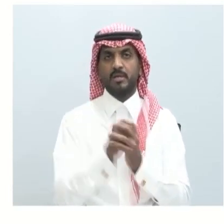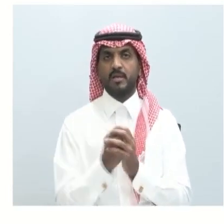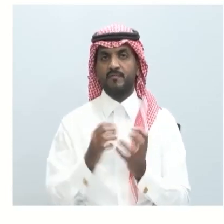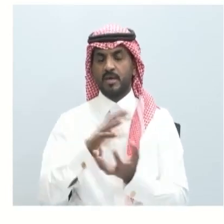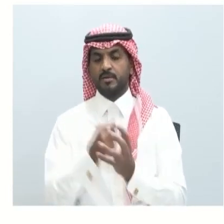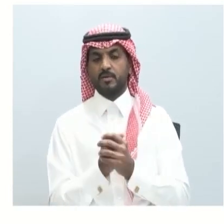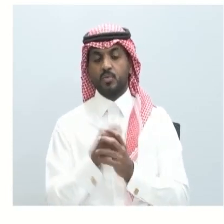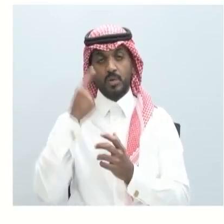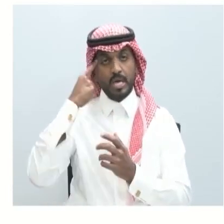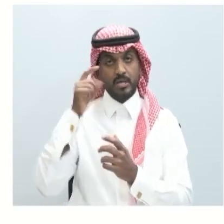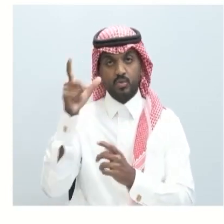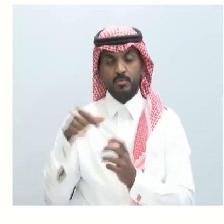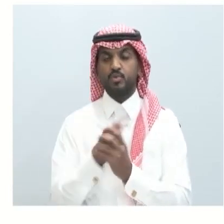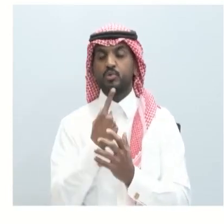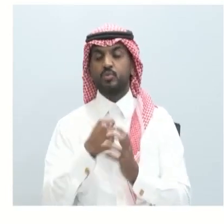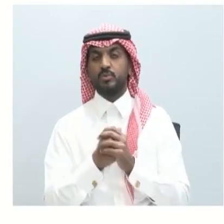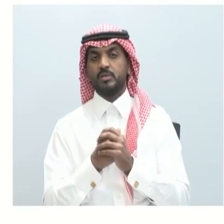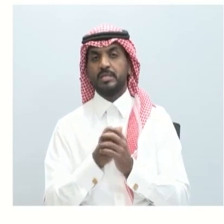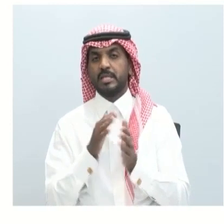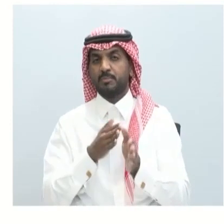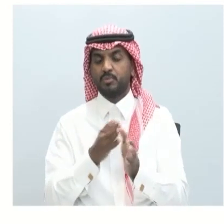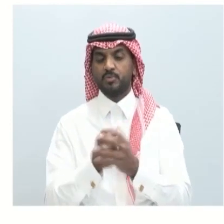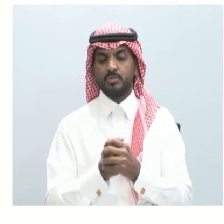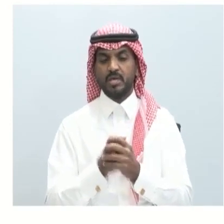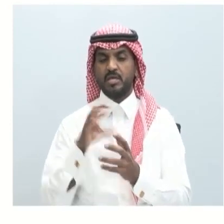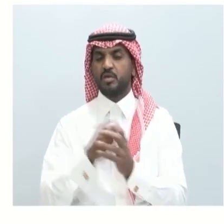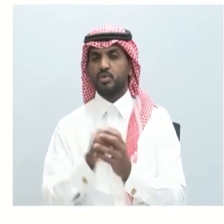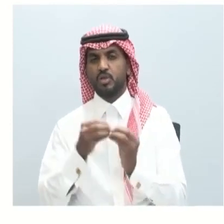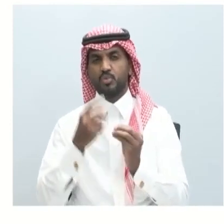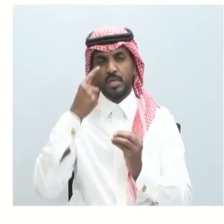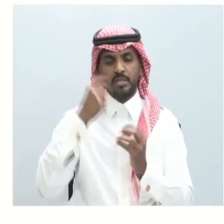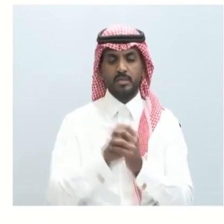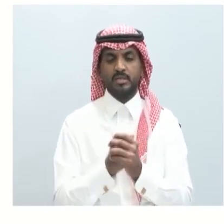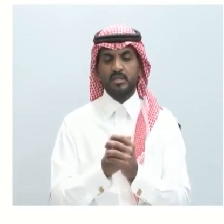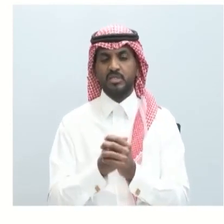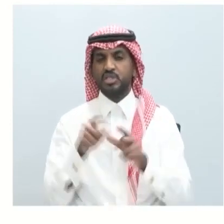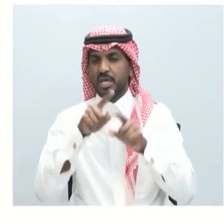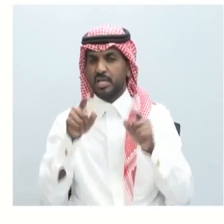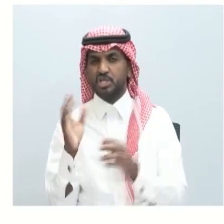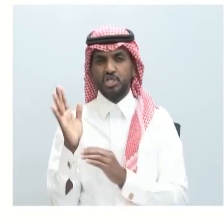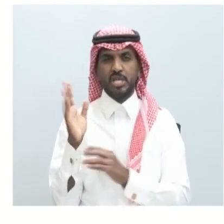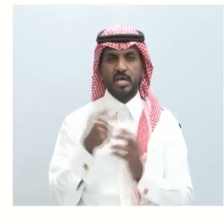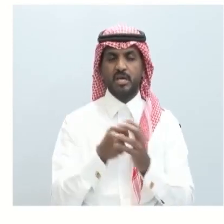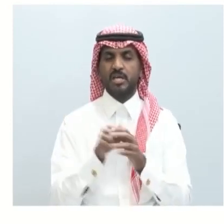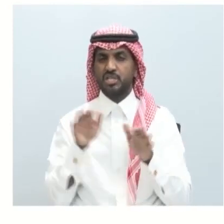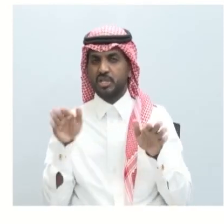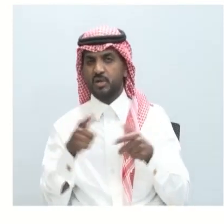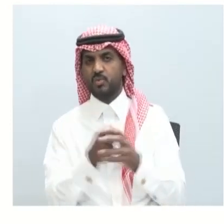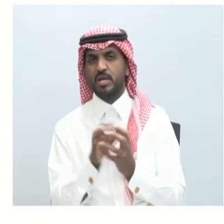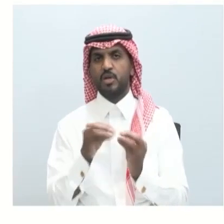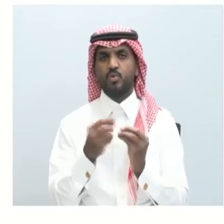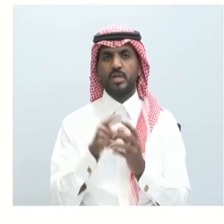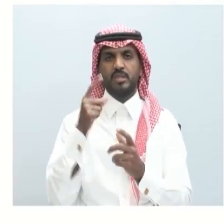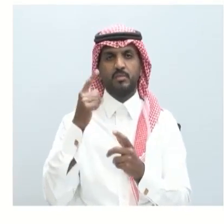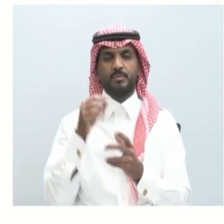الكروموسوميه وكان العلماء يريدون ان يتتبعون ا يوجد لون العين ان يوجد شكل الجناح اين يوجد لون هذه الذبابه